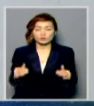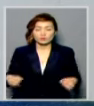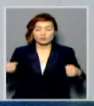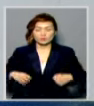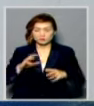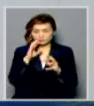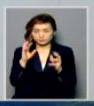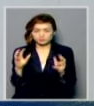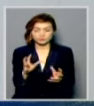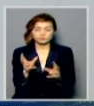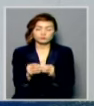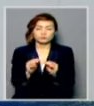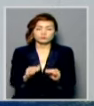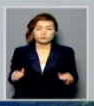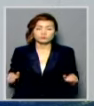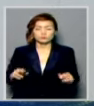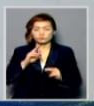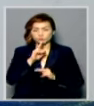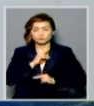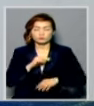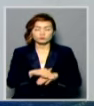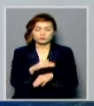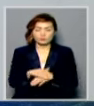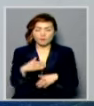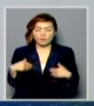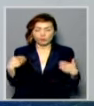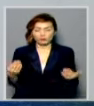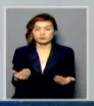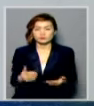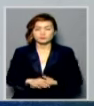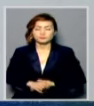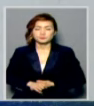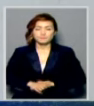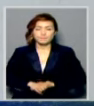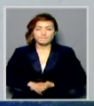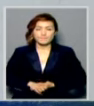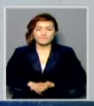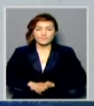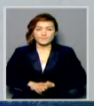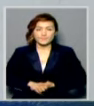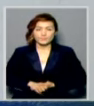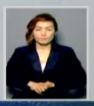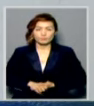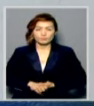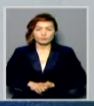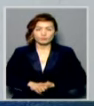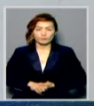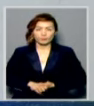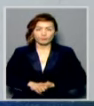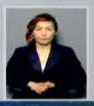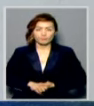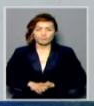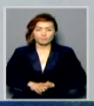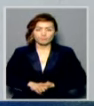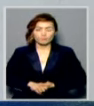құқығын қорғау, жалпы балаларымызға барлық жақсылықты жасау осы балалар жылының басты мақсаты болады деп мен есептеймін.